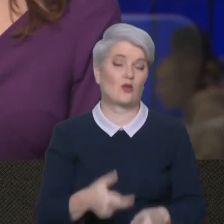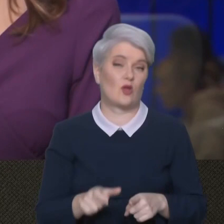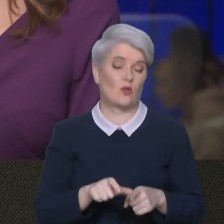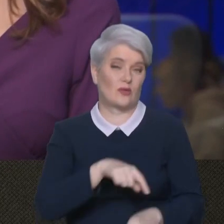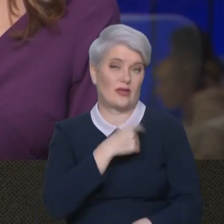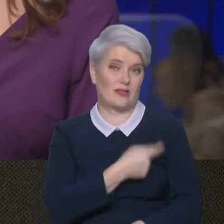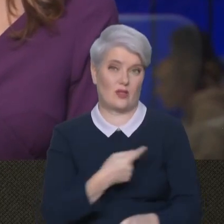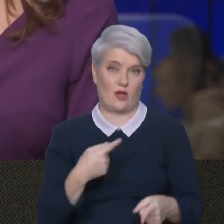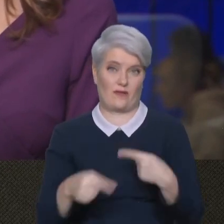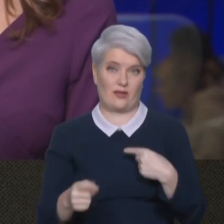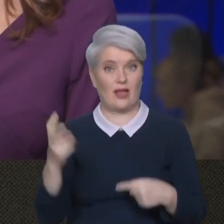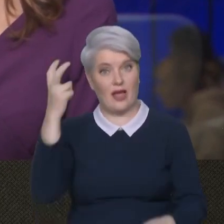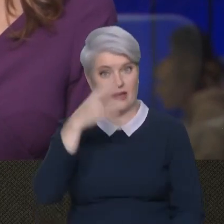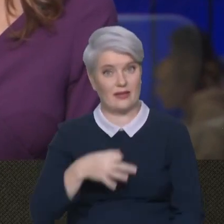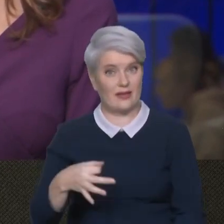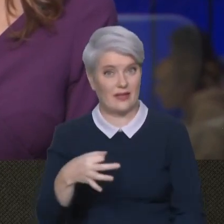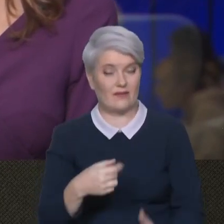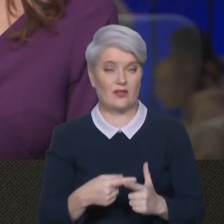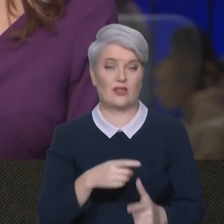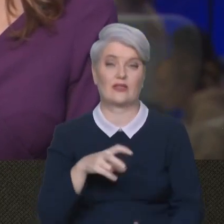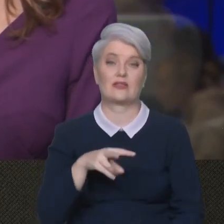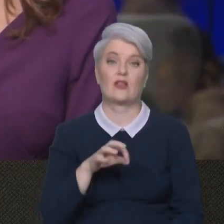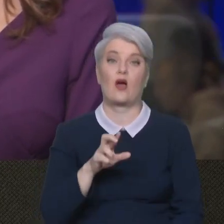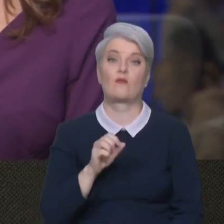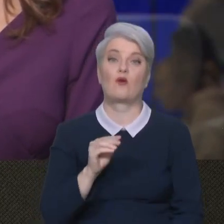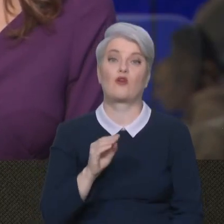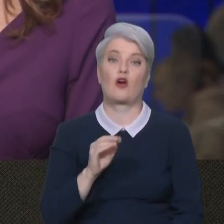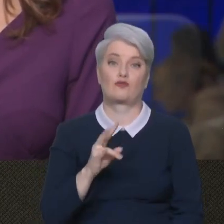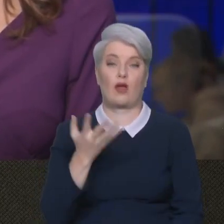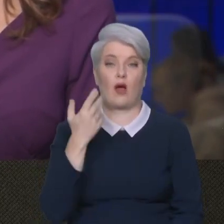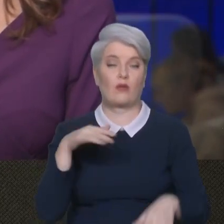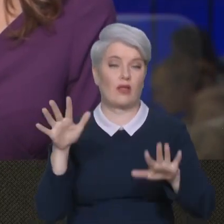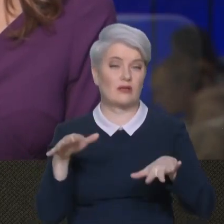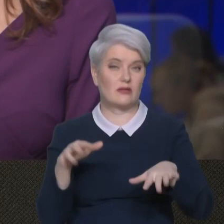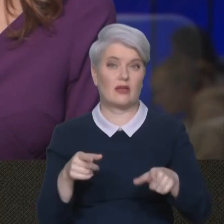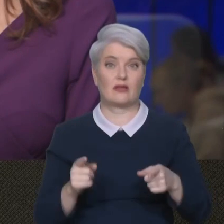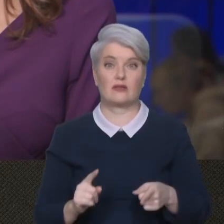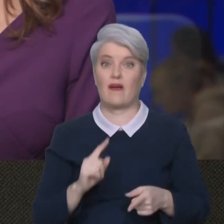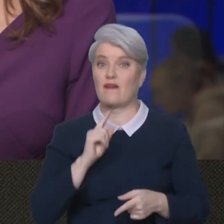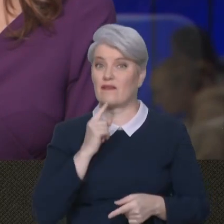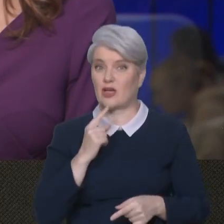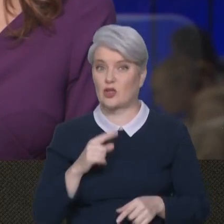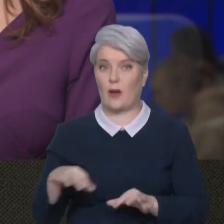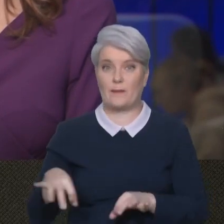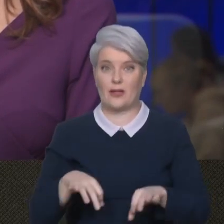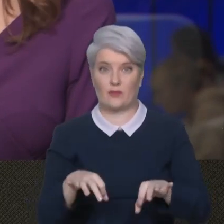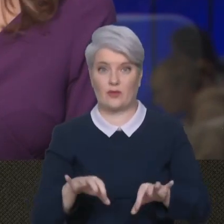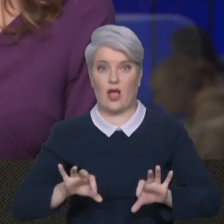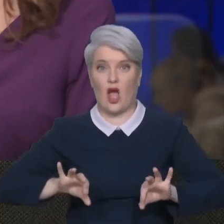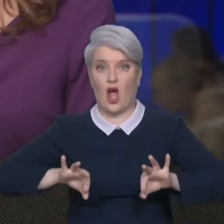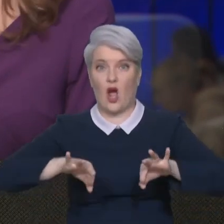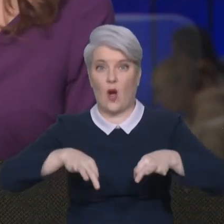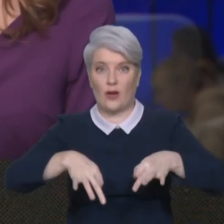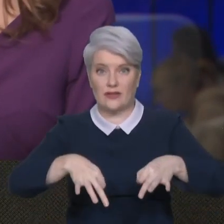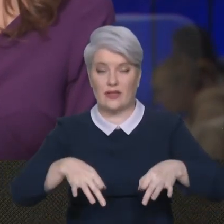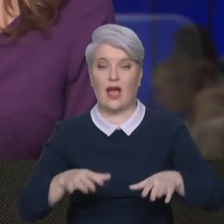відрізняються. Якщо на Київщині, наприклад, чи на Слобожанщині, коли йдуть затяжні осінні дощі, дійсно дуже важко пересуватися. Колісна техніка, крім